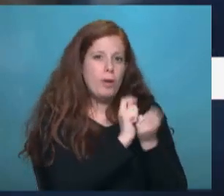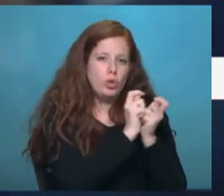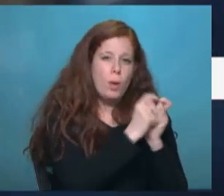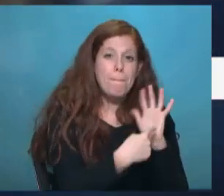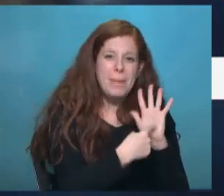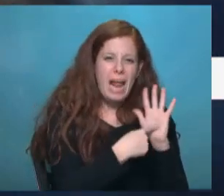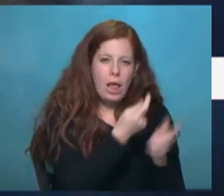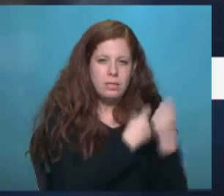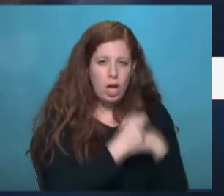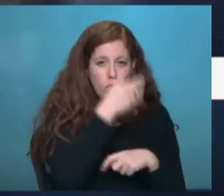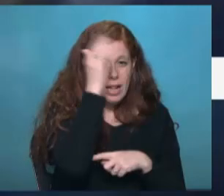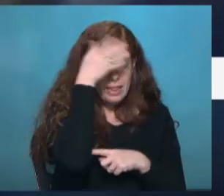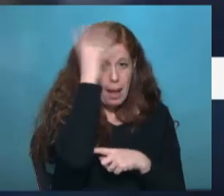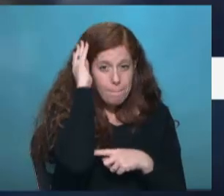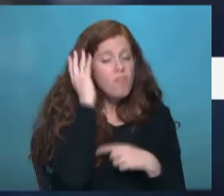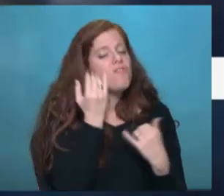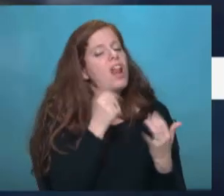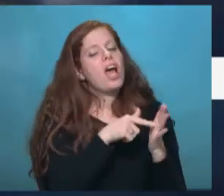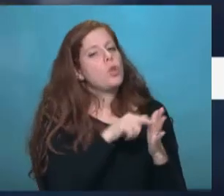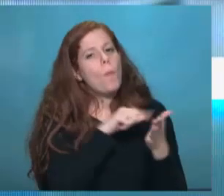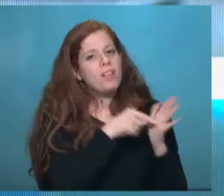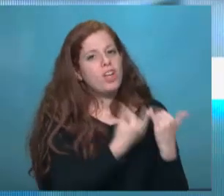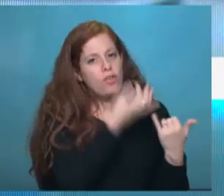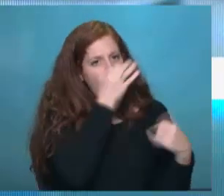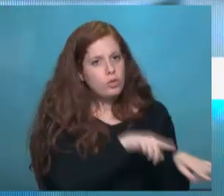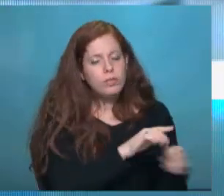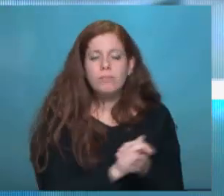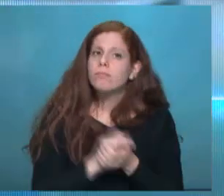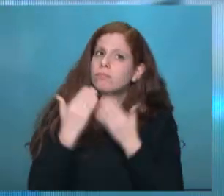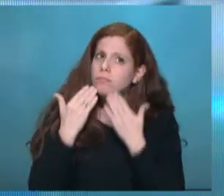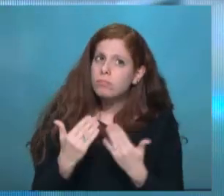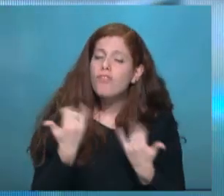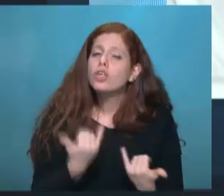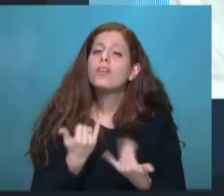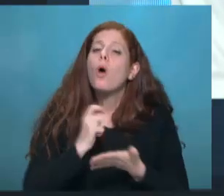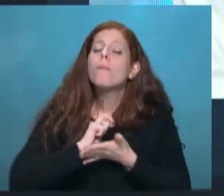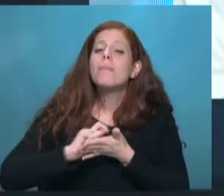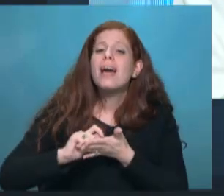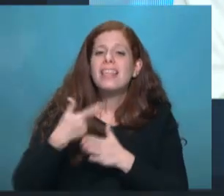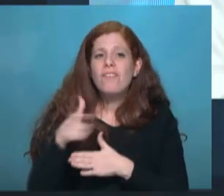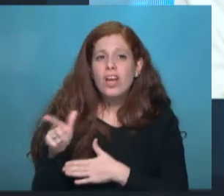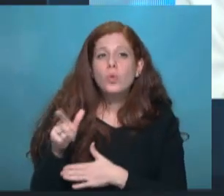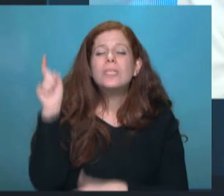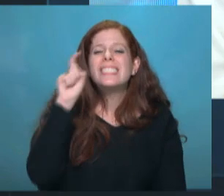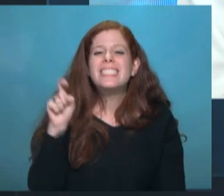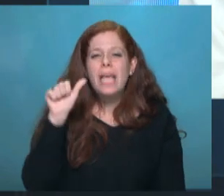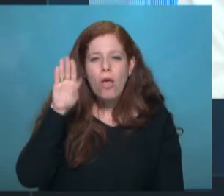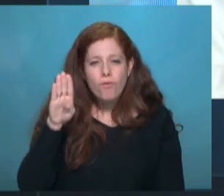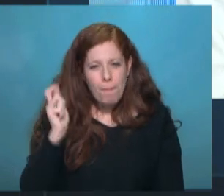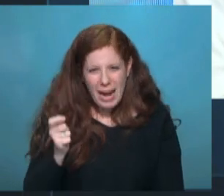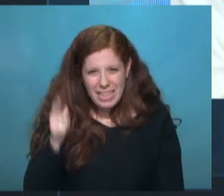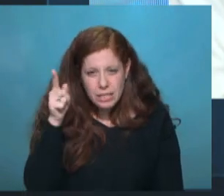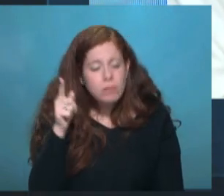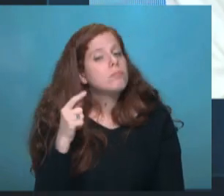מתכוון בשלב הזה להניח לנושא הזה. תודה רבה, מיכאל. ועכשיו אנחנו איתך, כתבנו בכנסת זאב קם, אז אמנם שמענו